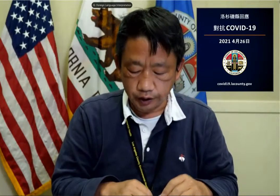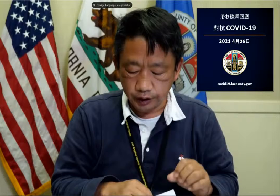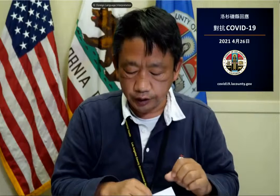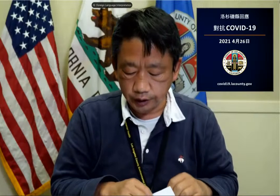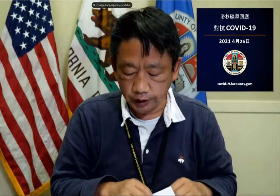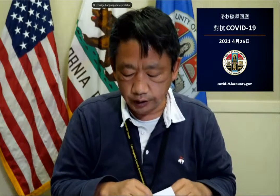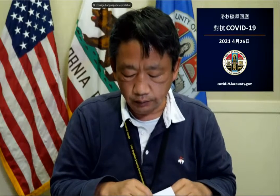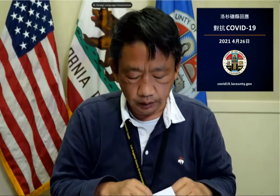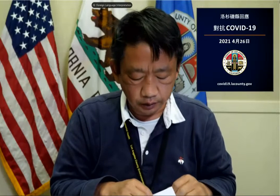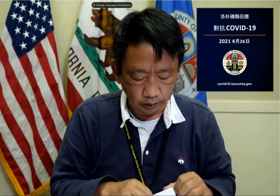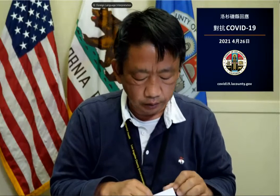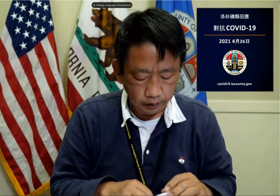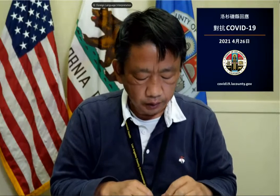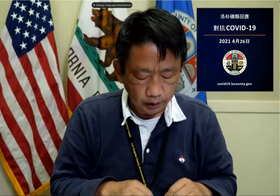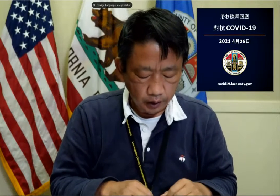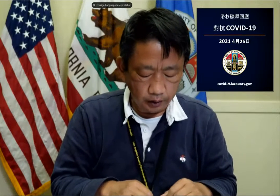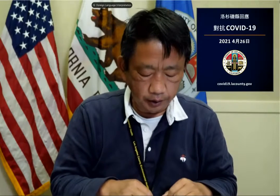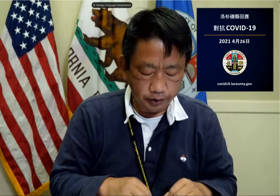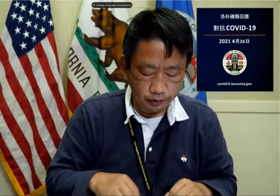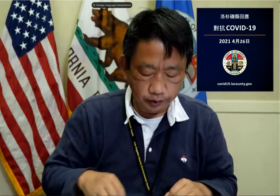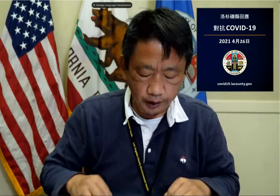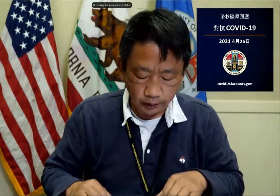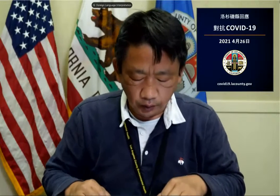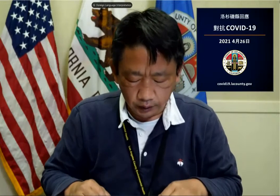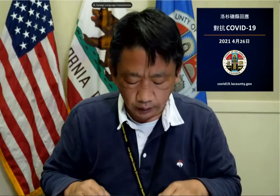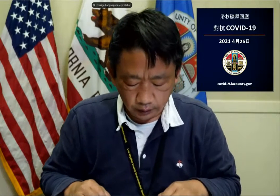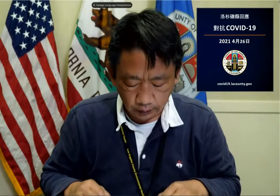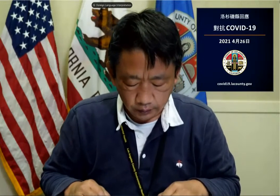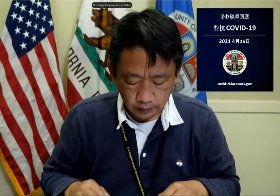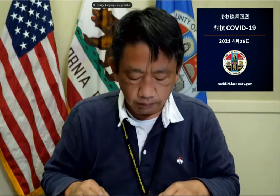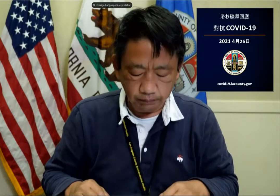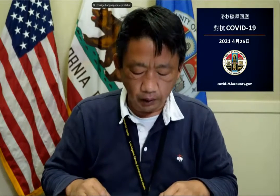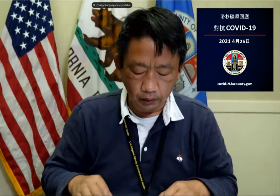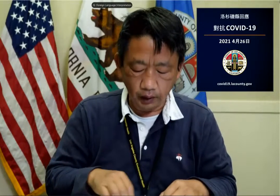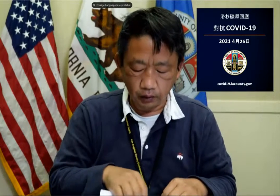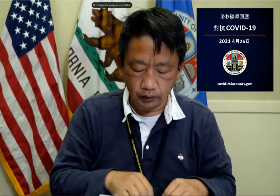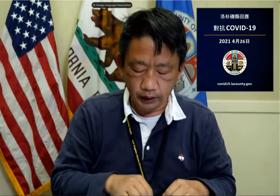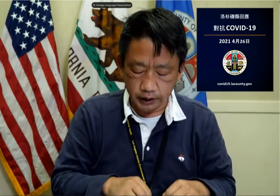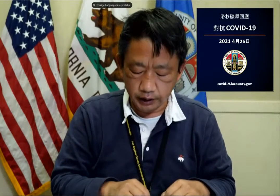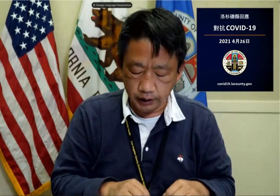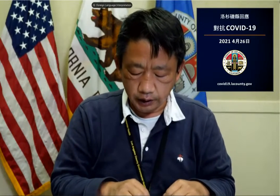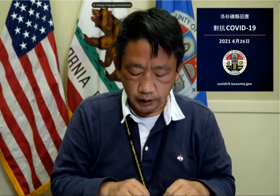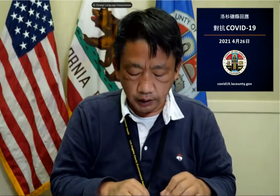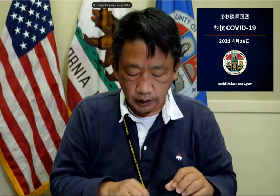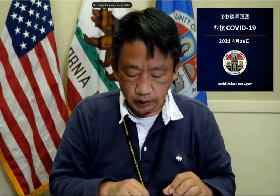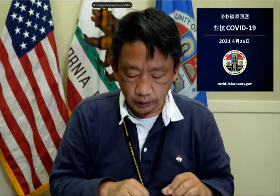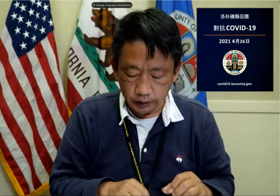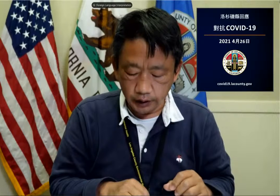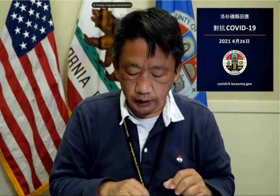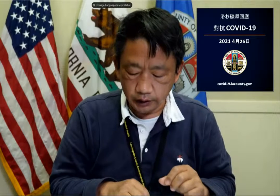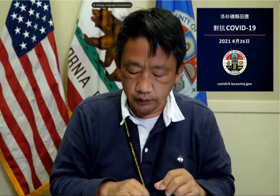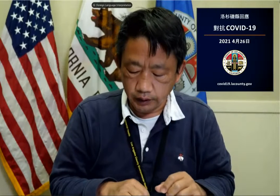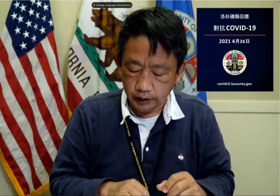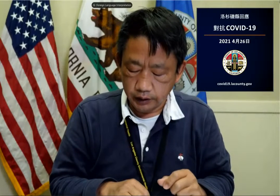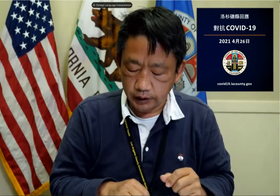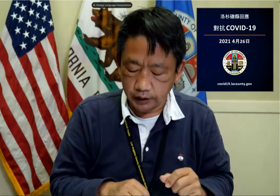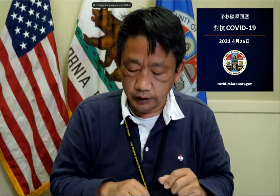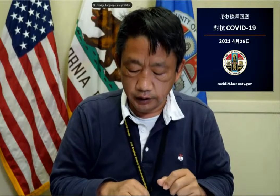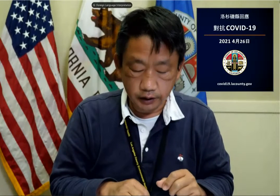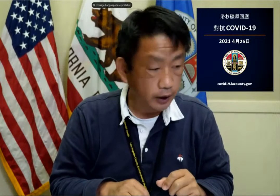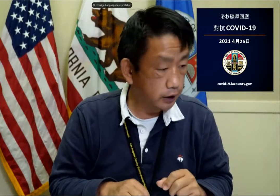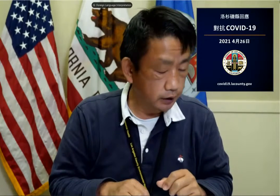人数及今天的死亡人数、疫苗接种现状等等，包括洛杉矶重新提供